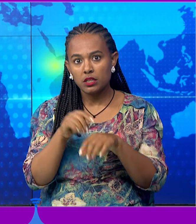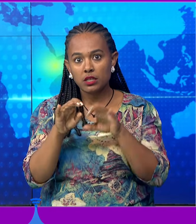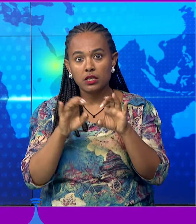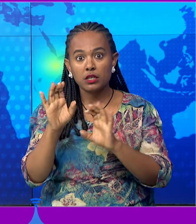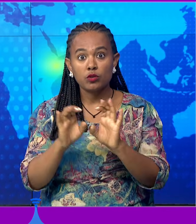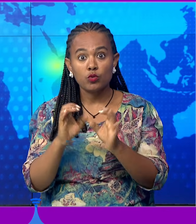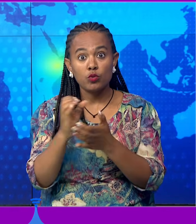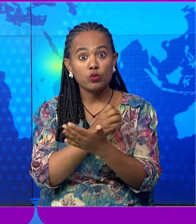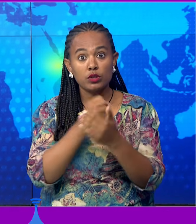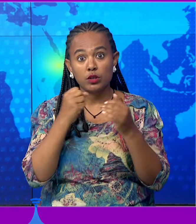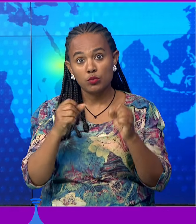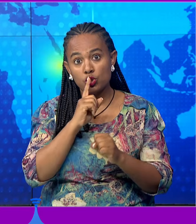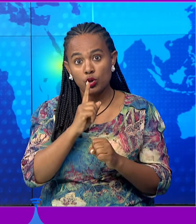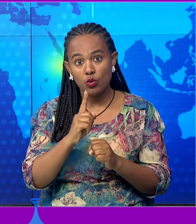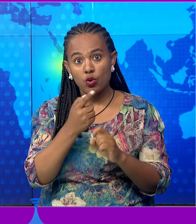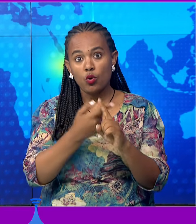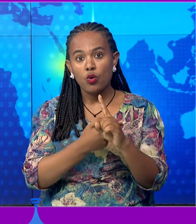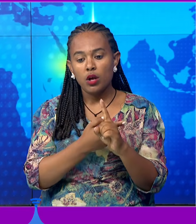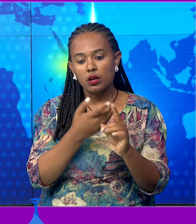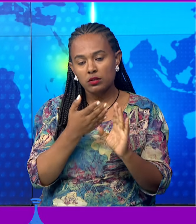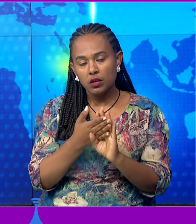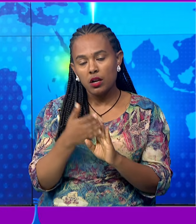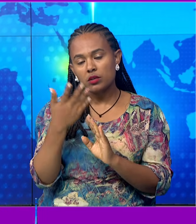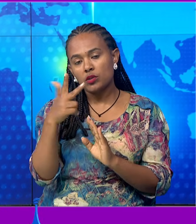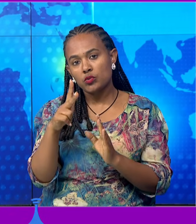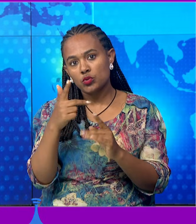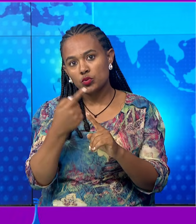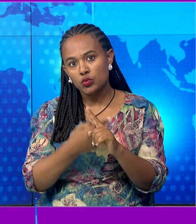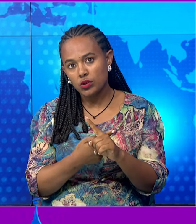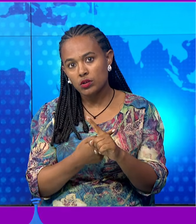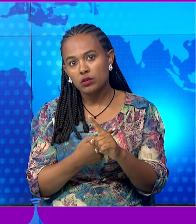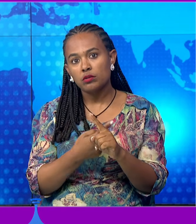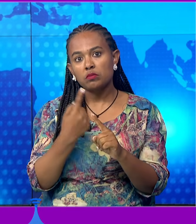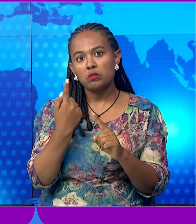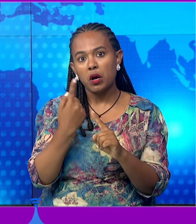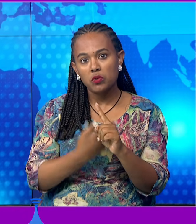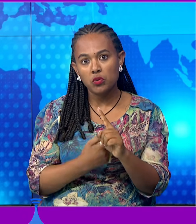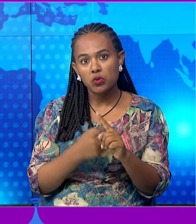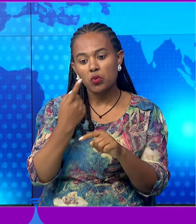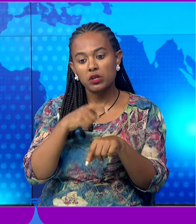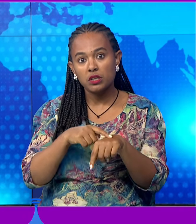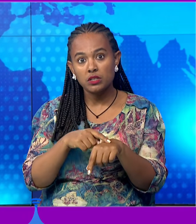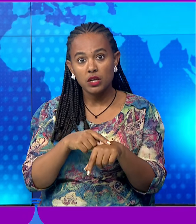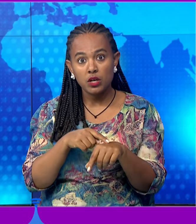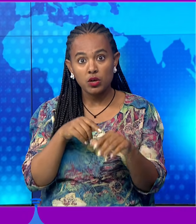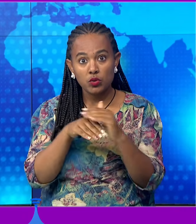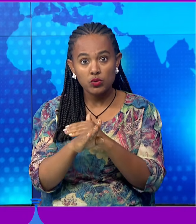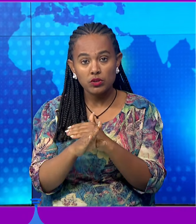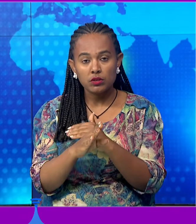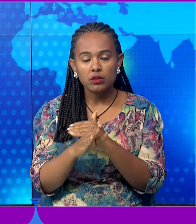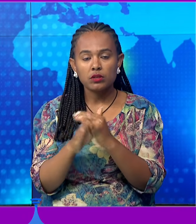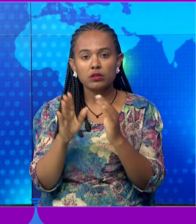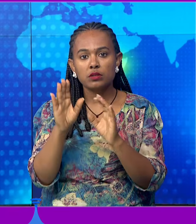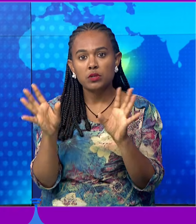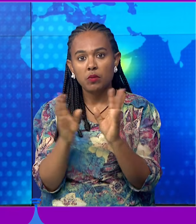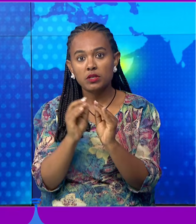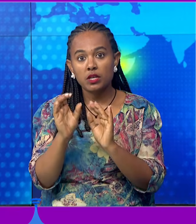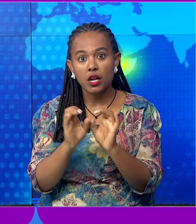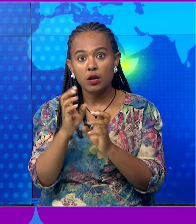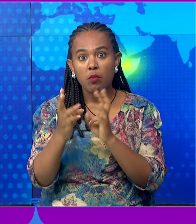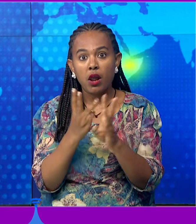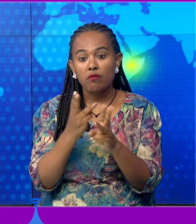ሊወሰድ የሚችል ነው። ከወራት አንጻር 13 ወር፣ አንድ ዓመት ከአንድ ወር በሆነ ጊዜ ውስጥ 3 የስራ ላይ ቡድን ስብሰባ ስናደርግ በዓለም